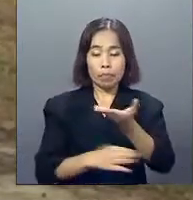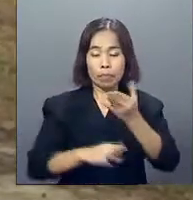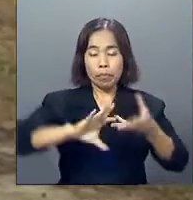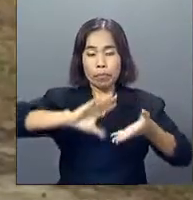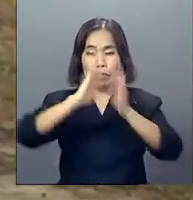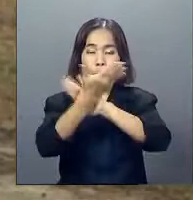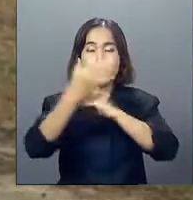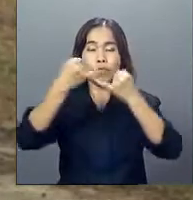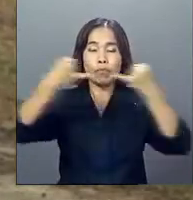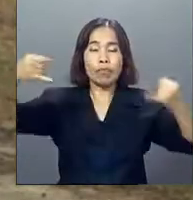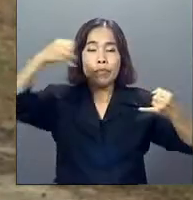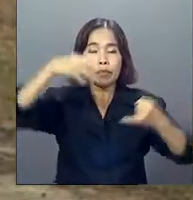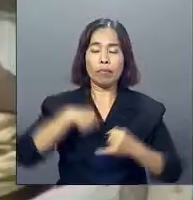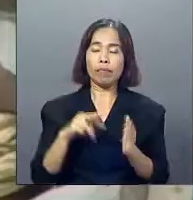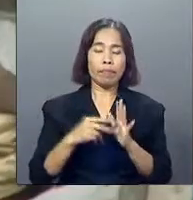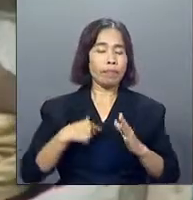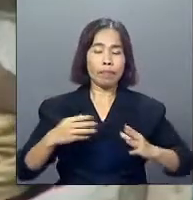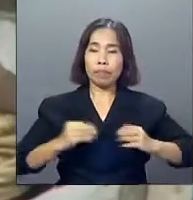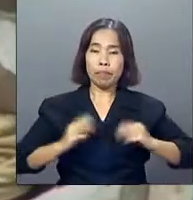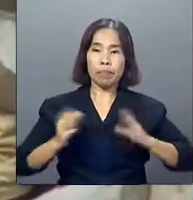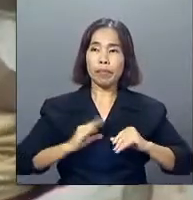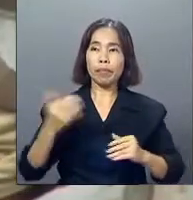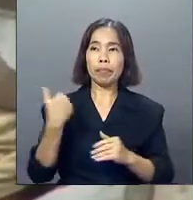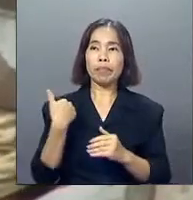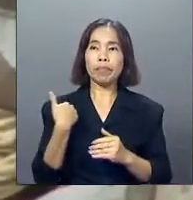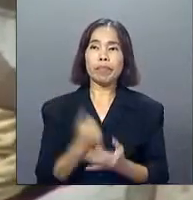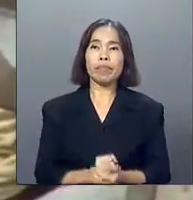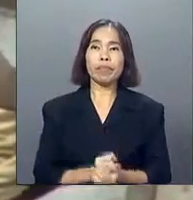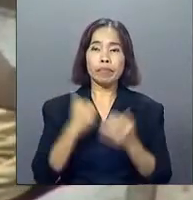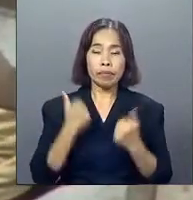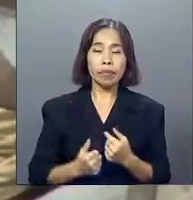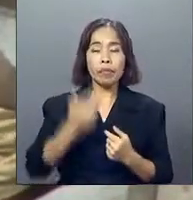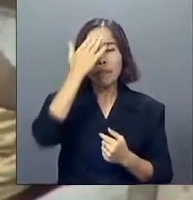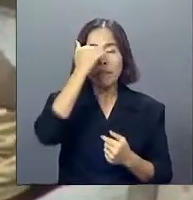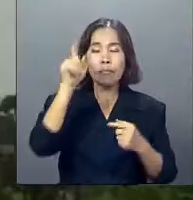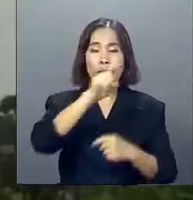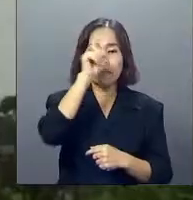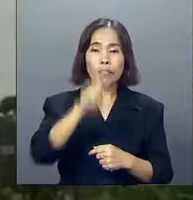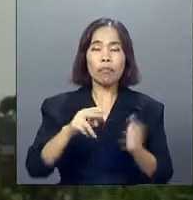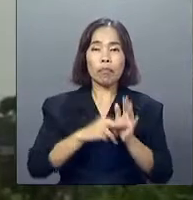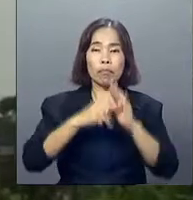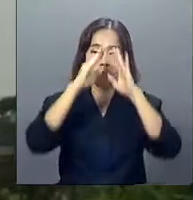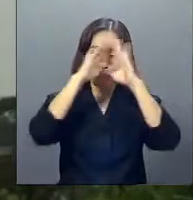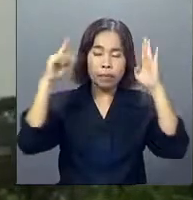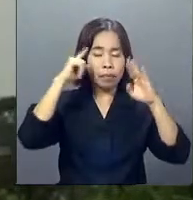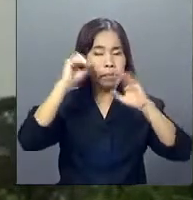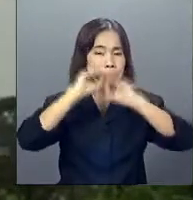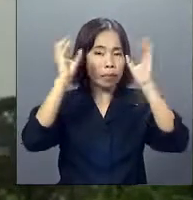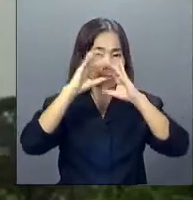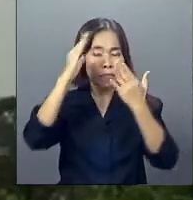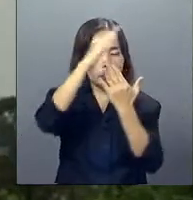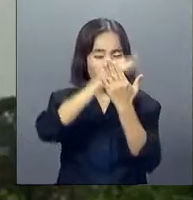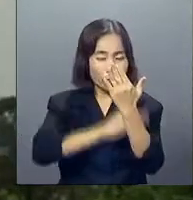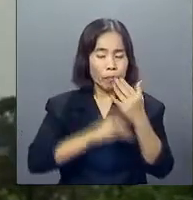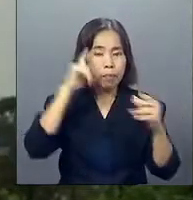ที่ที่มีการกำหนดให้มีการก่อสร้างโรงไฟฟ้าถ่านหินเทพานั้นส่วนหนึ่งเกิดจากการให้ความรู้ที่ไม่ครบถ้วนกับชาวบ้านนะคะแต่